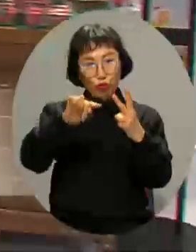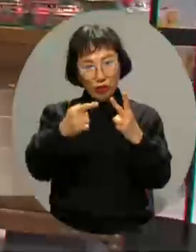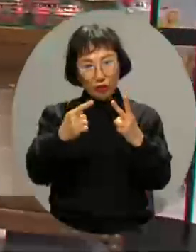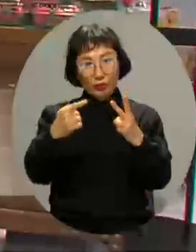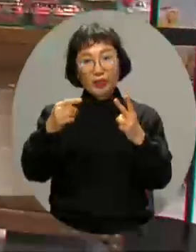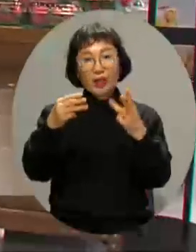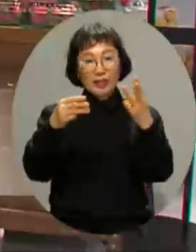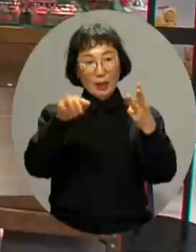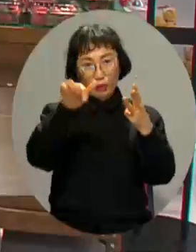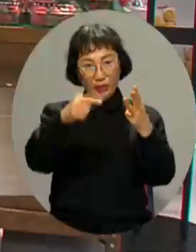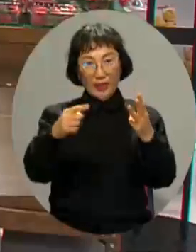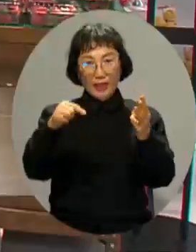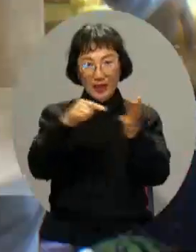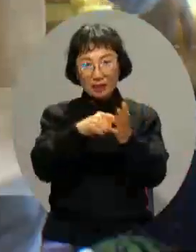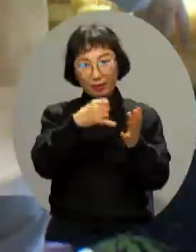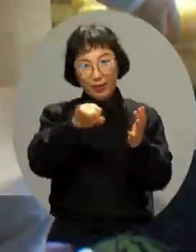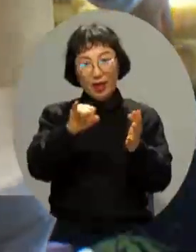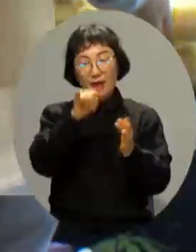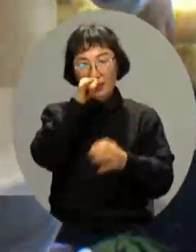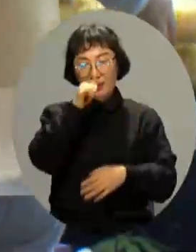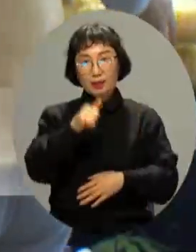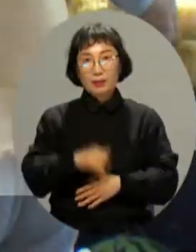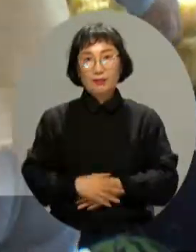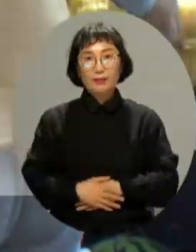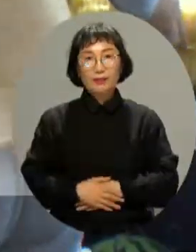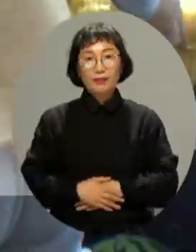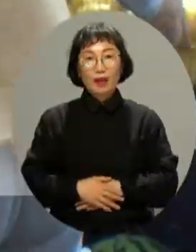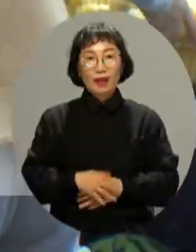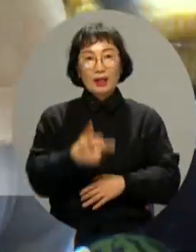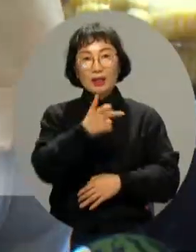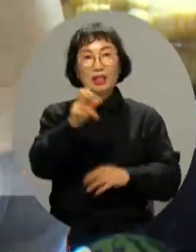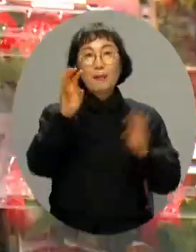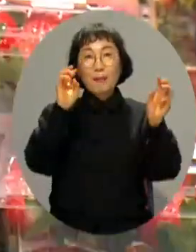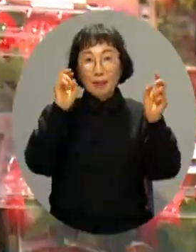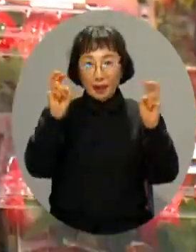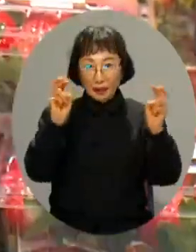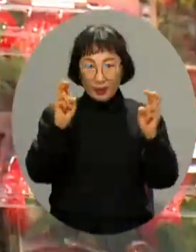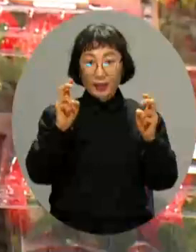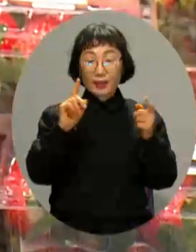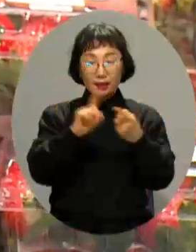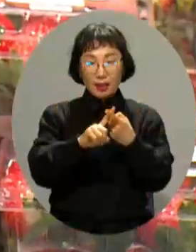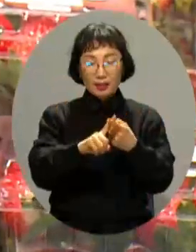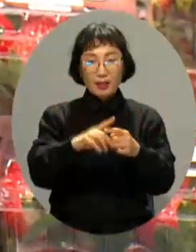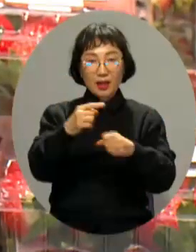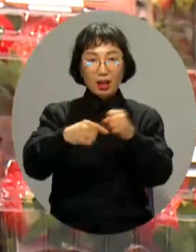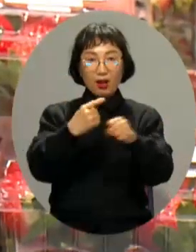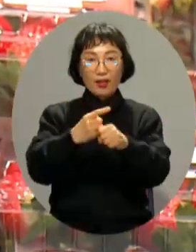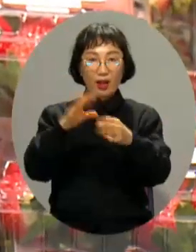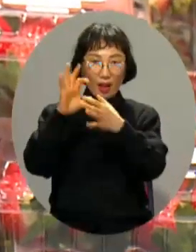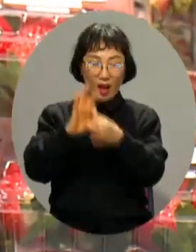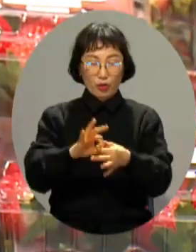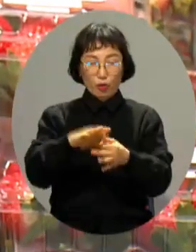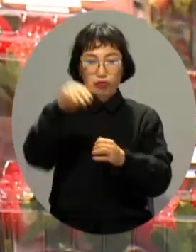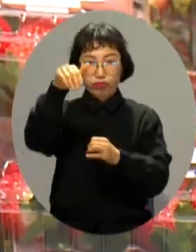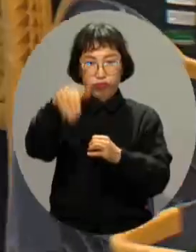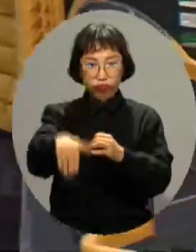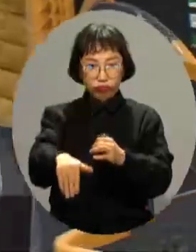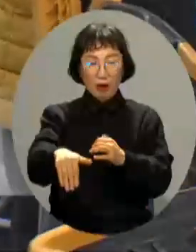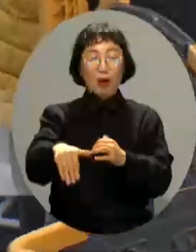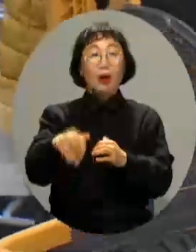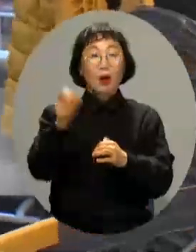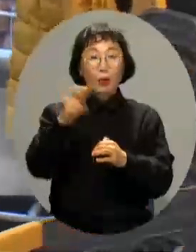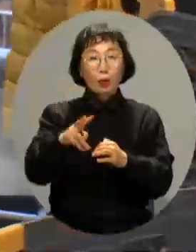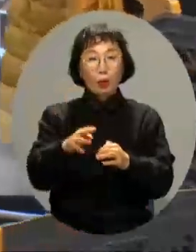연속 마이너스 성장률을 보이고 있습니다. 대형마트 매출 부진은 한 해 내내 계속됐고 한동안